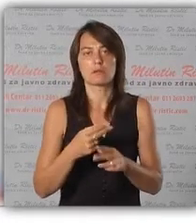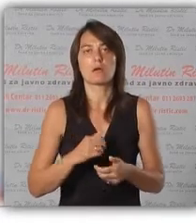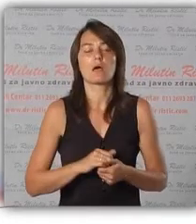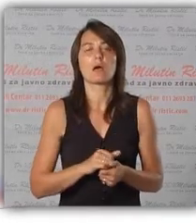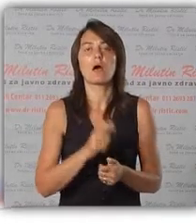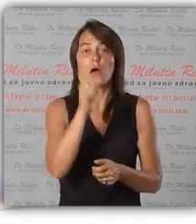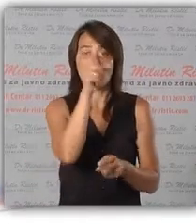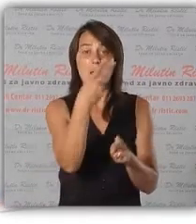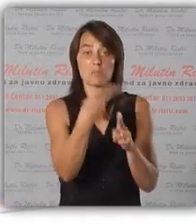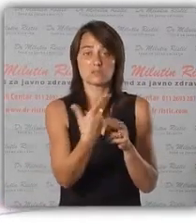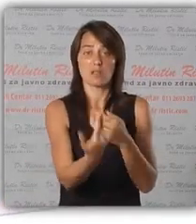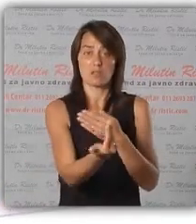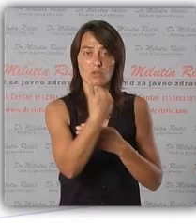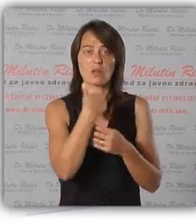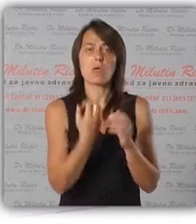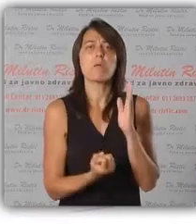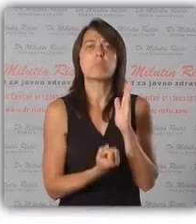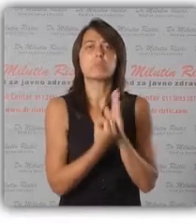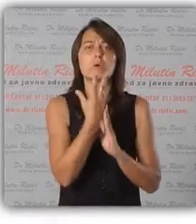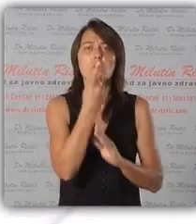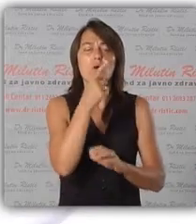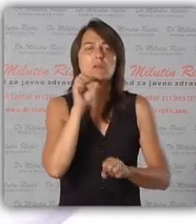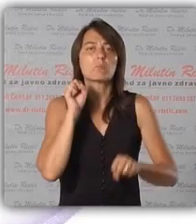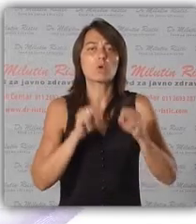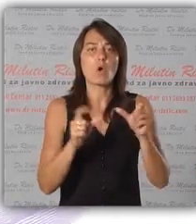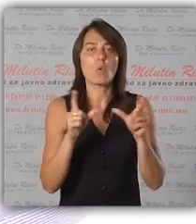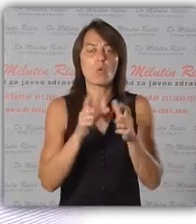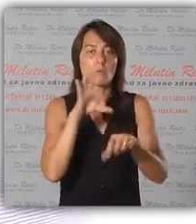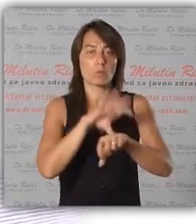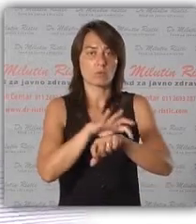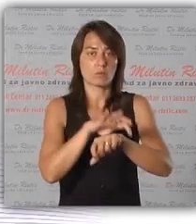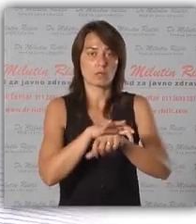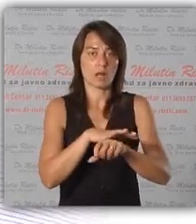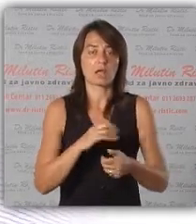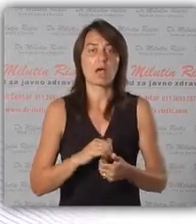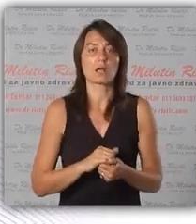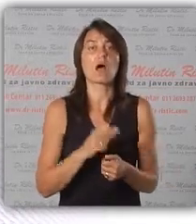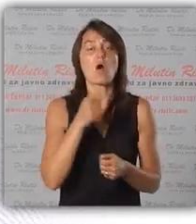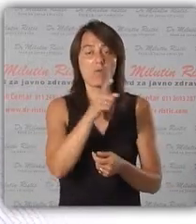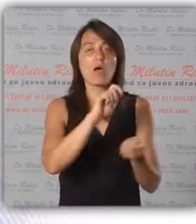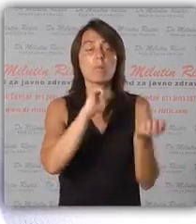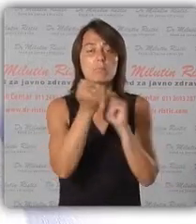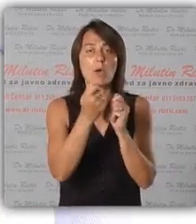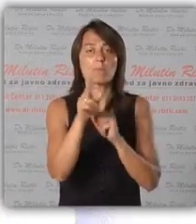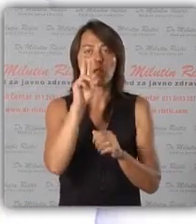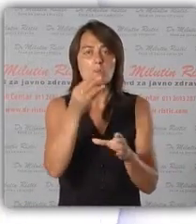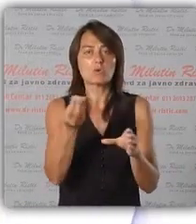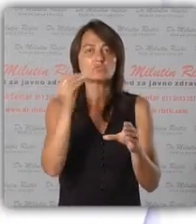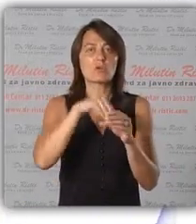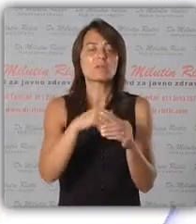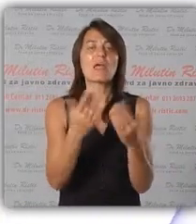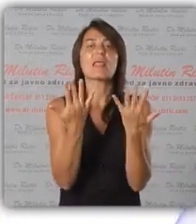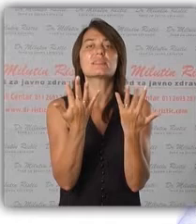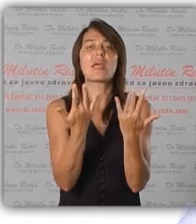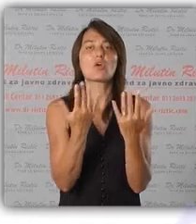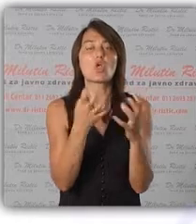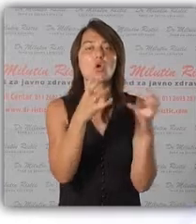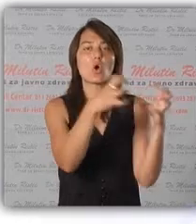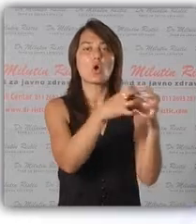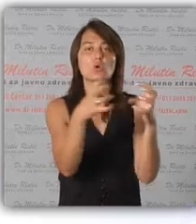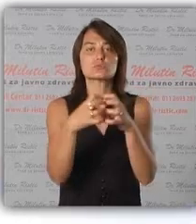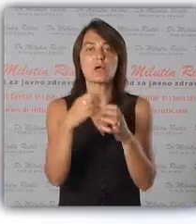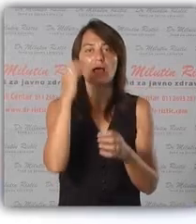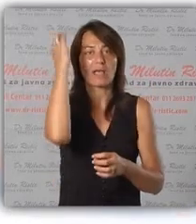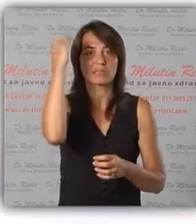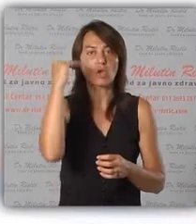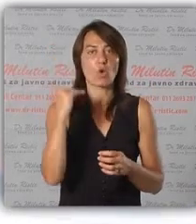odnosno unkartroza. Pacijent dolazi sa brojnim simptomima u ordinaciju, tako da se ove promene mogu svrstati u